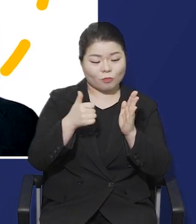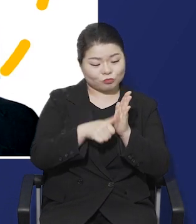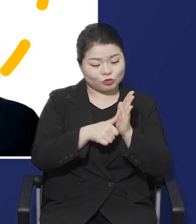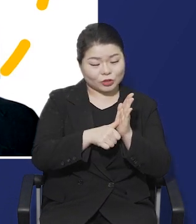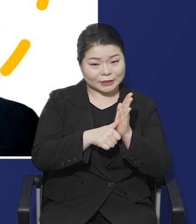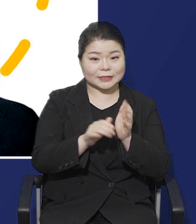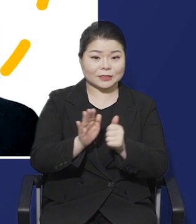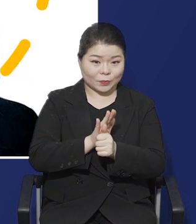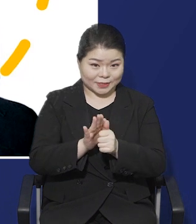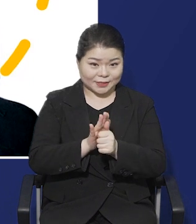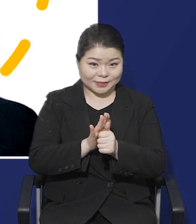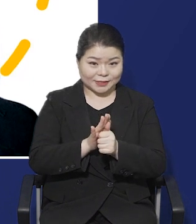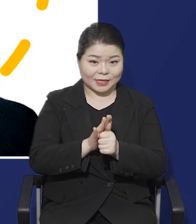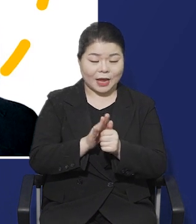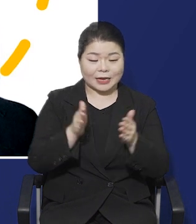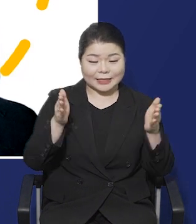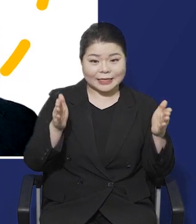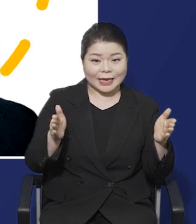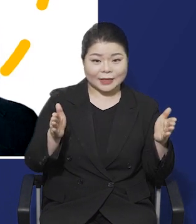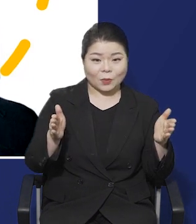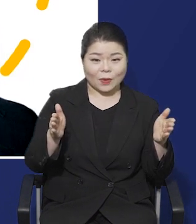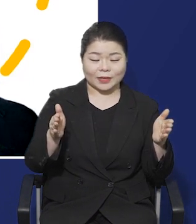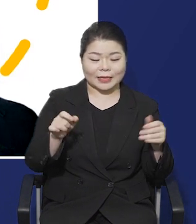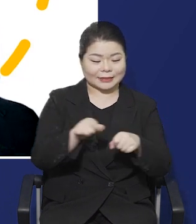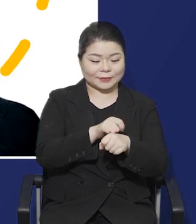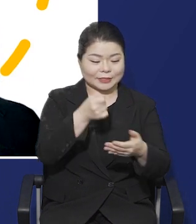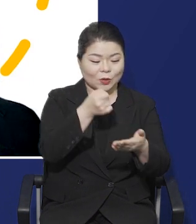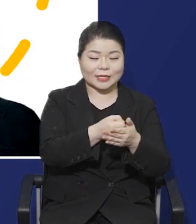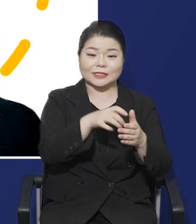상품을 어떤 일정한 기간 동안 특정 장소에서